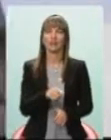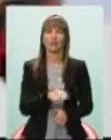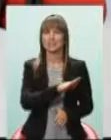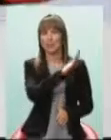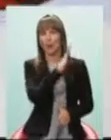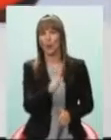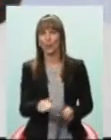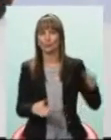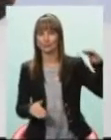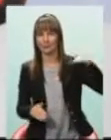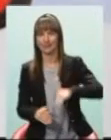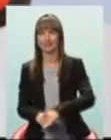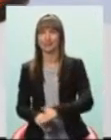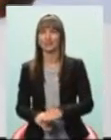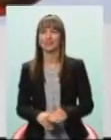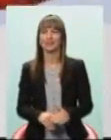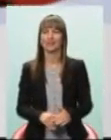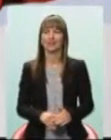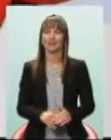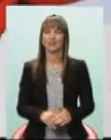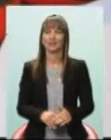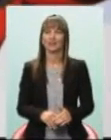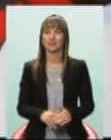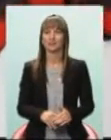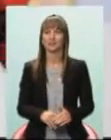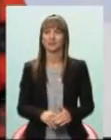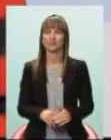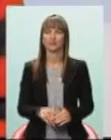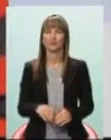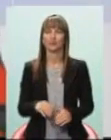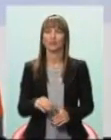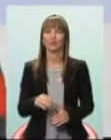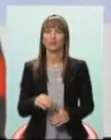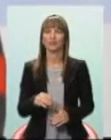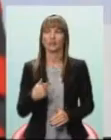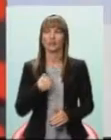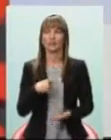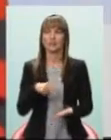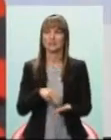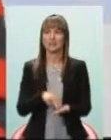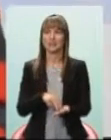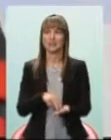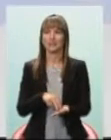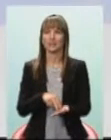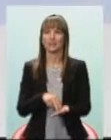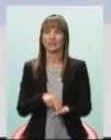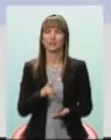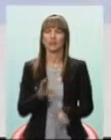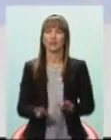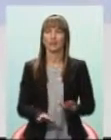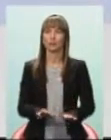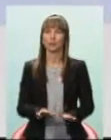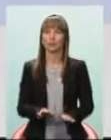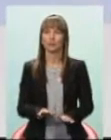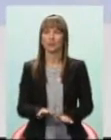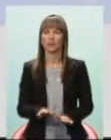спускаются. Пингвин, который у меня стоит на посадке.